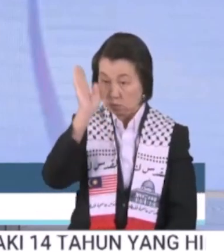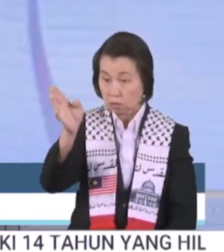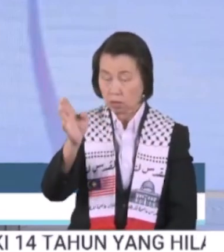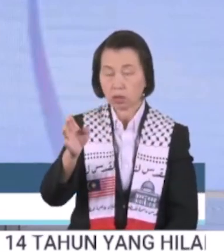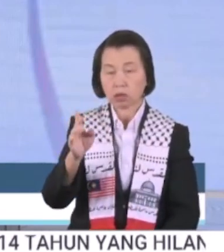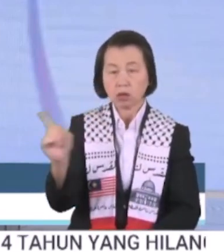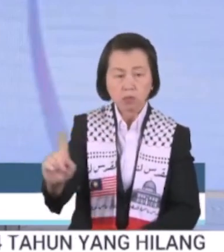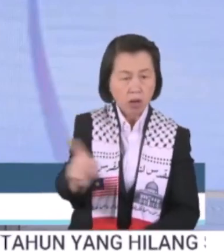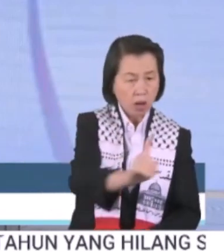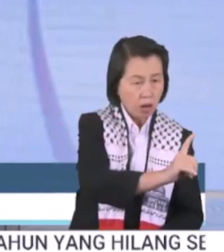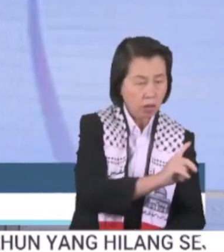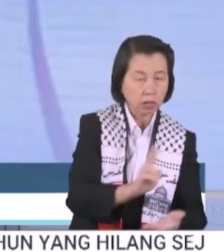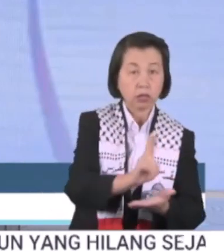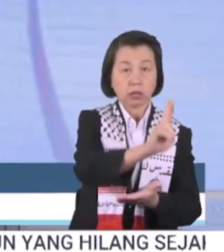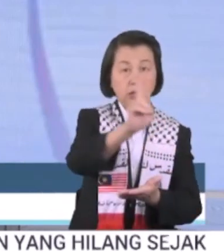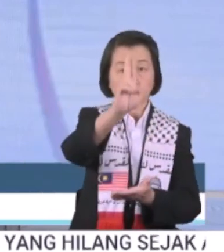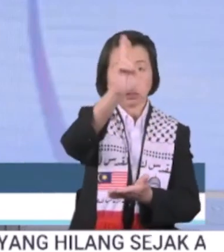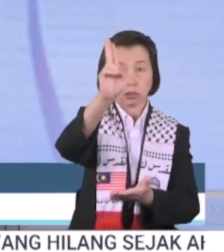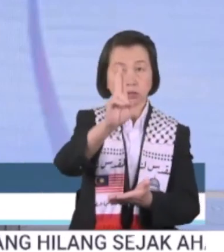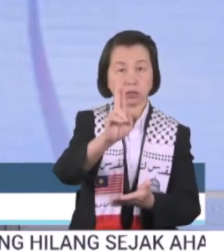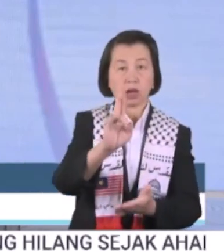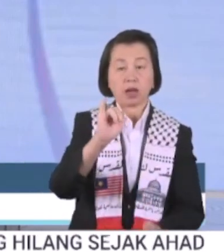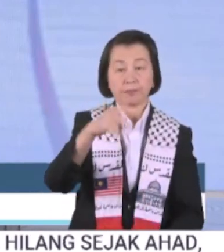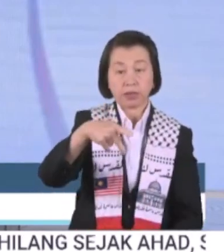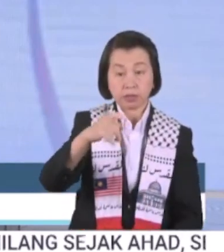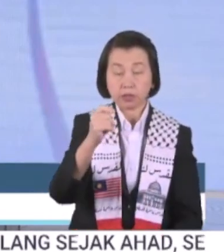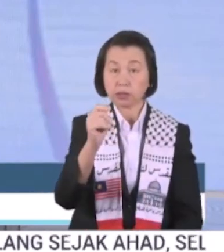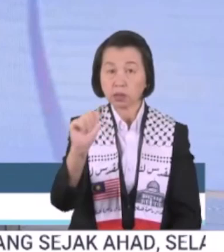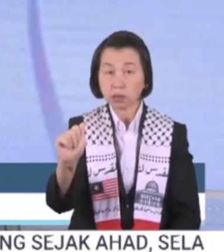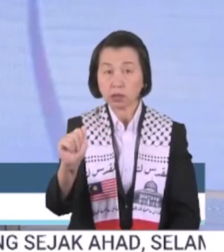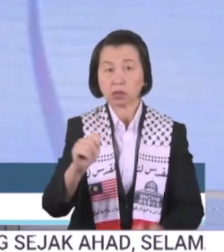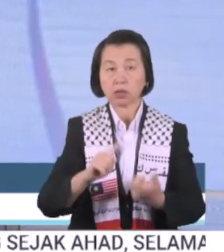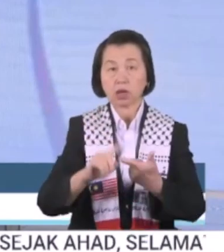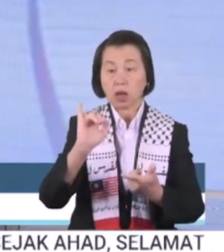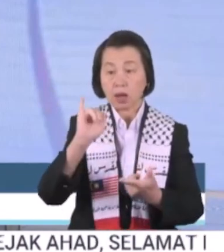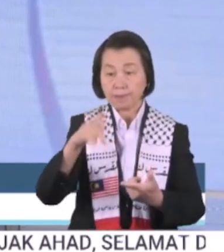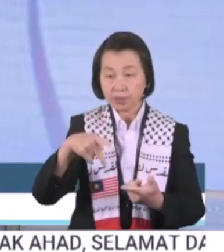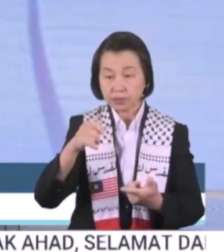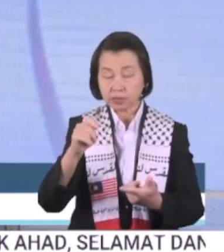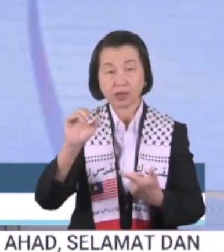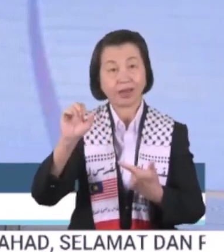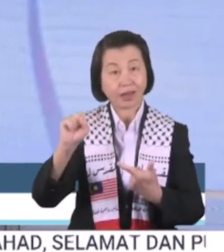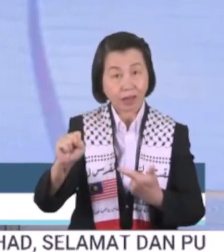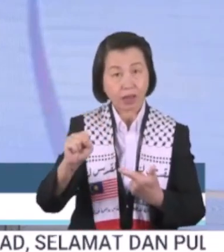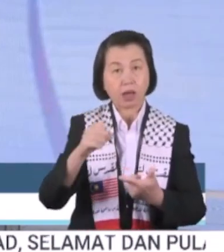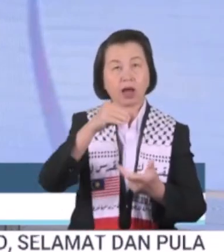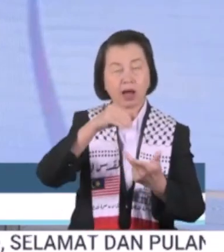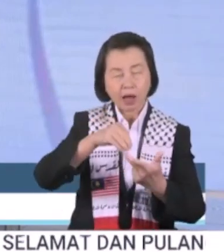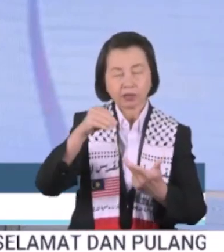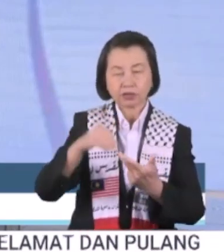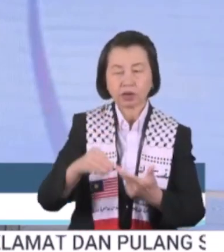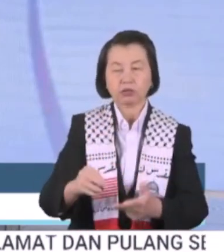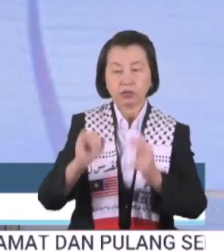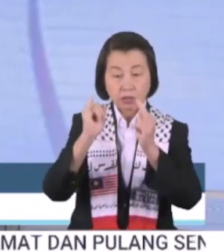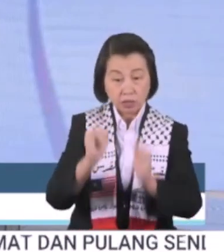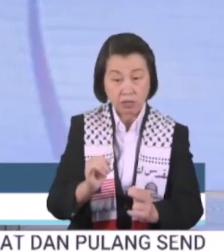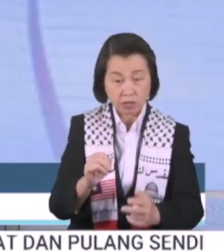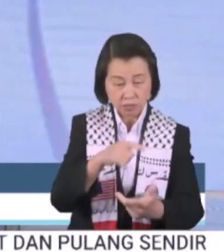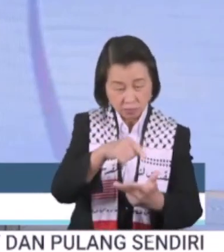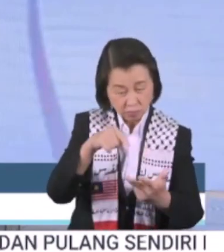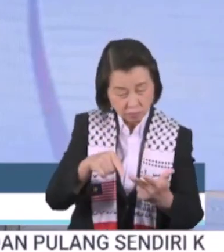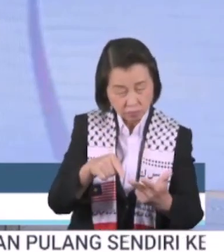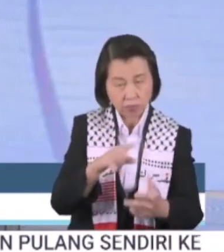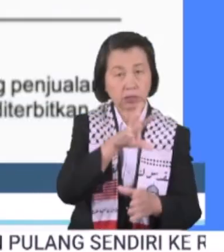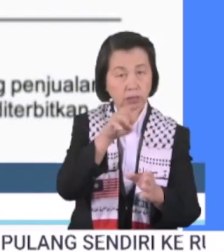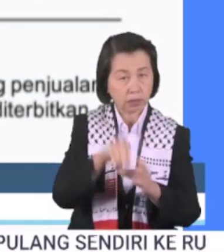dikenakan kepada mana-mana institusi pendidikan tinggi awam IPTA, institusi pendidikan tinggi swasta IPTS atau individu yang didapati